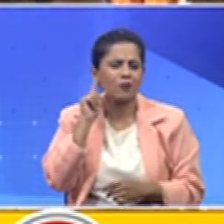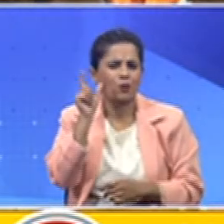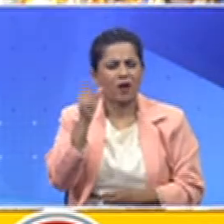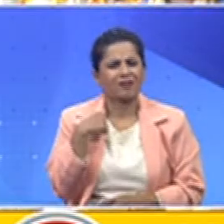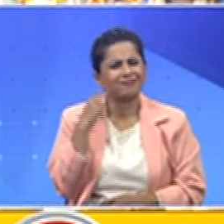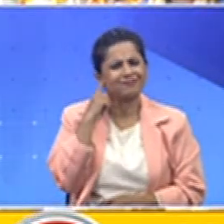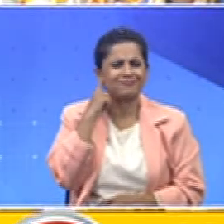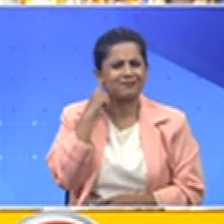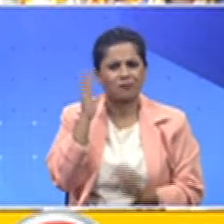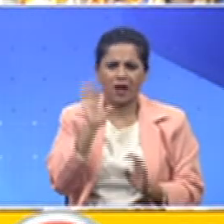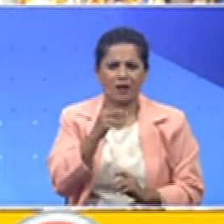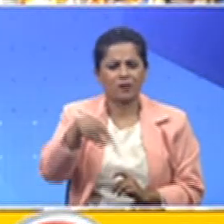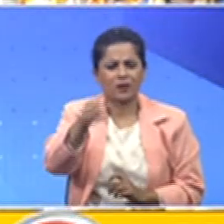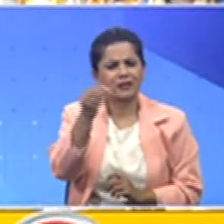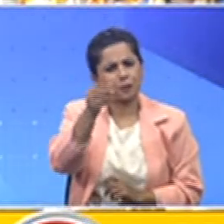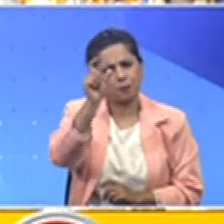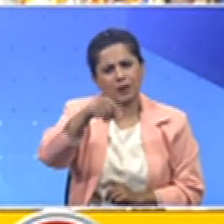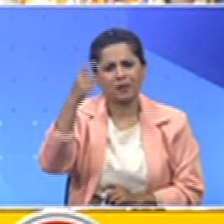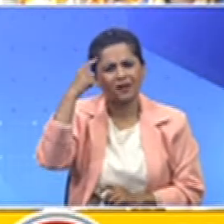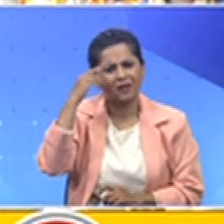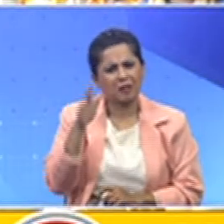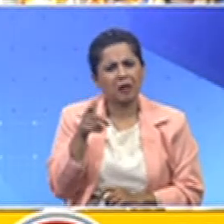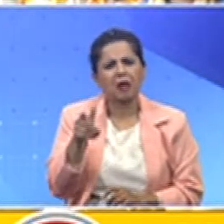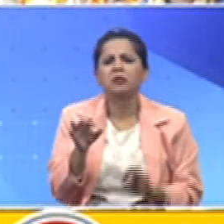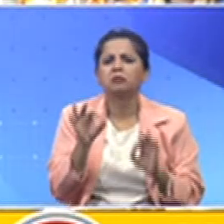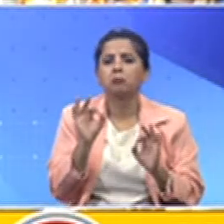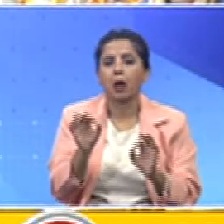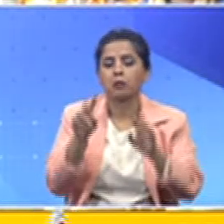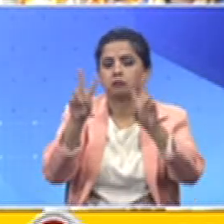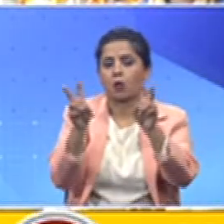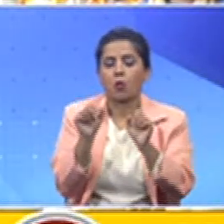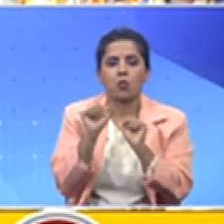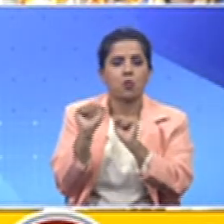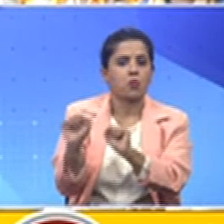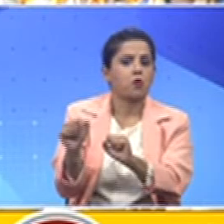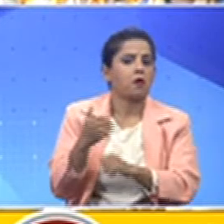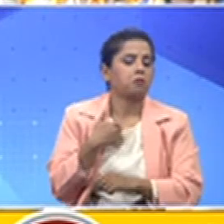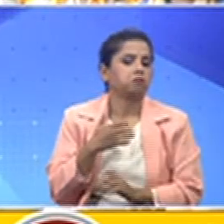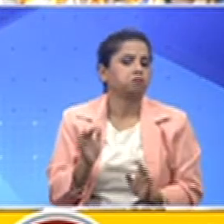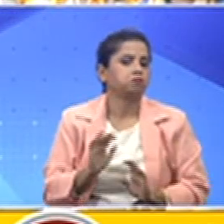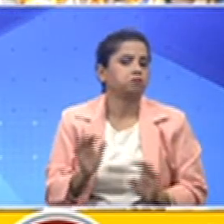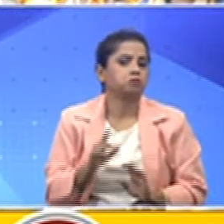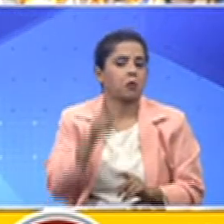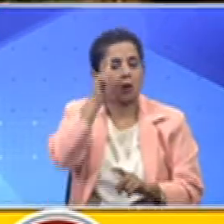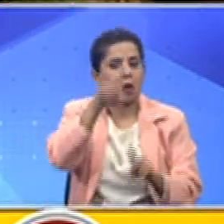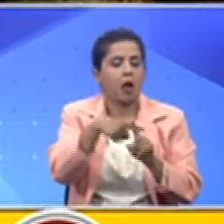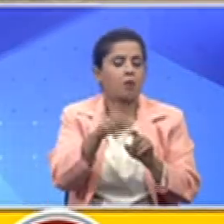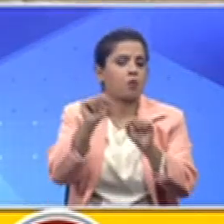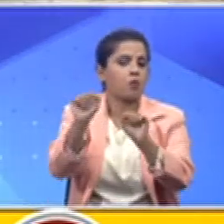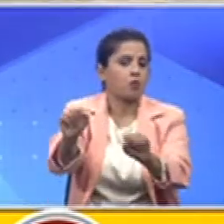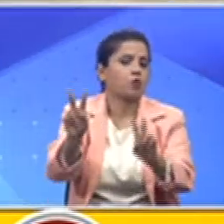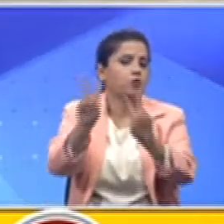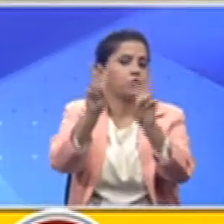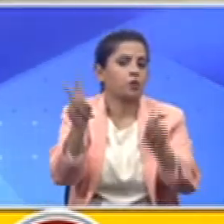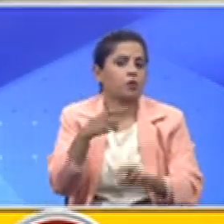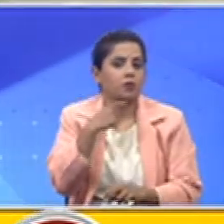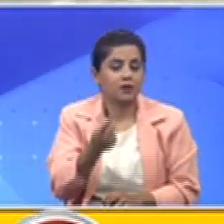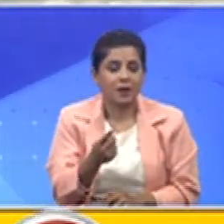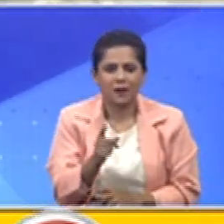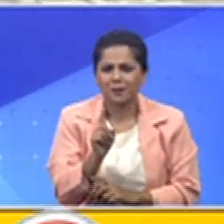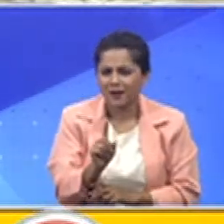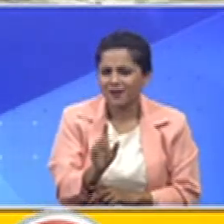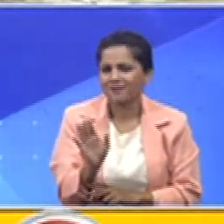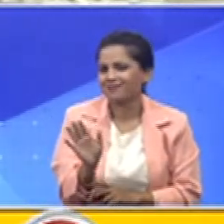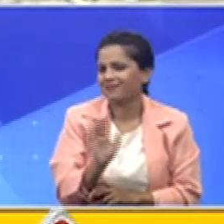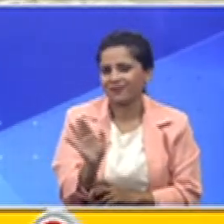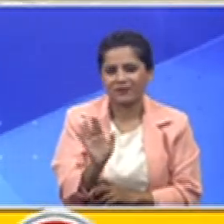लोगों को लगता है कि ये तो स्पेशलाइज्ड सब्जेक्ट है, इनसे जुड़े एक्सपर्ट के विषय हैं। लेकिन ऐसा